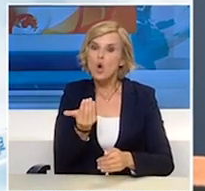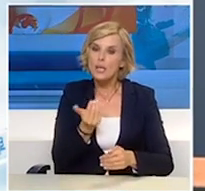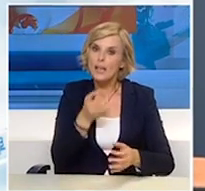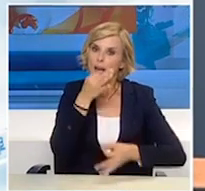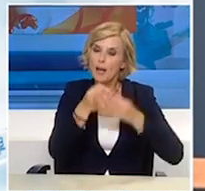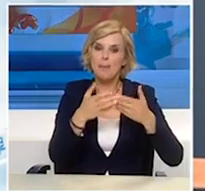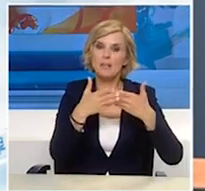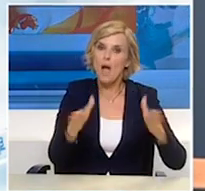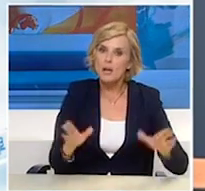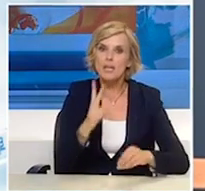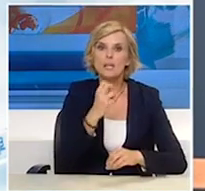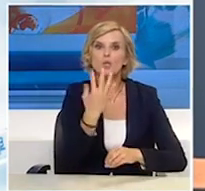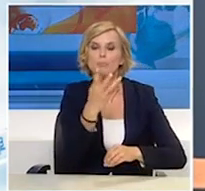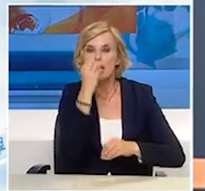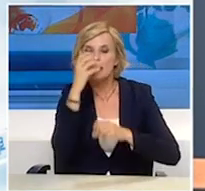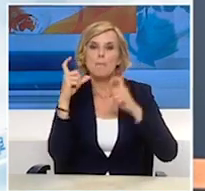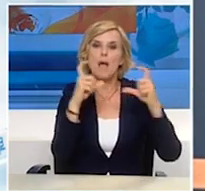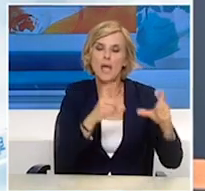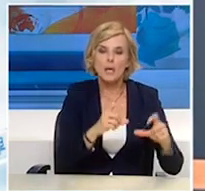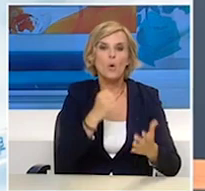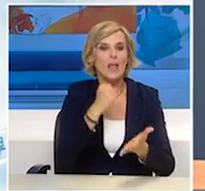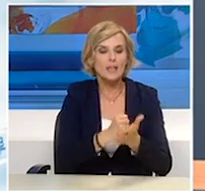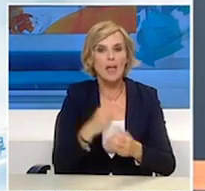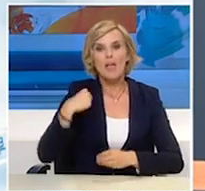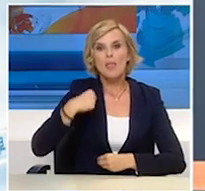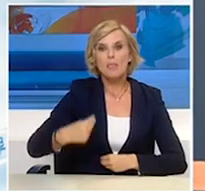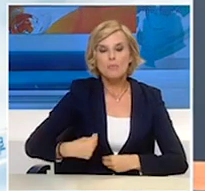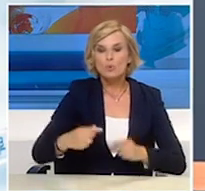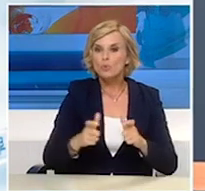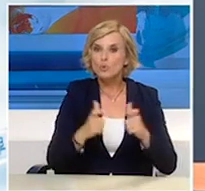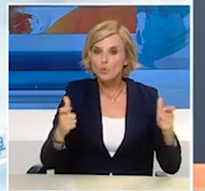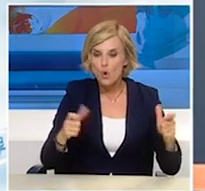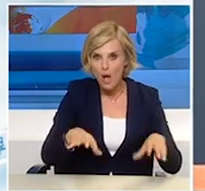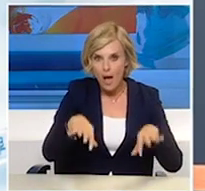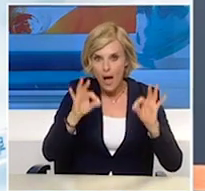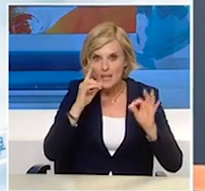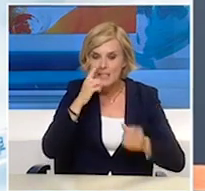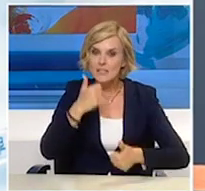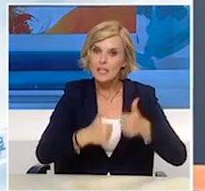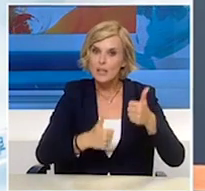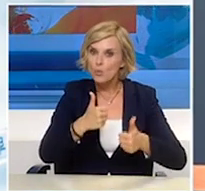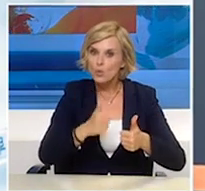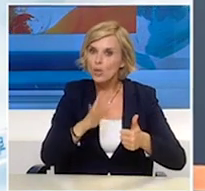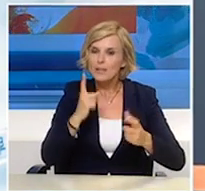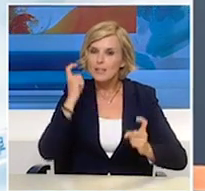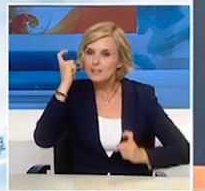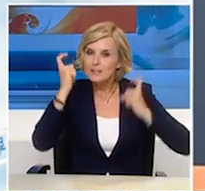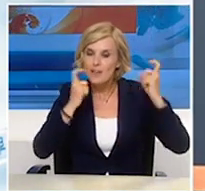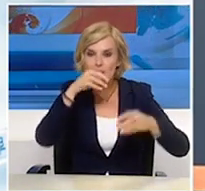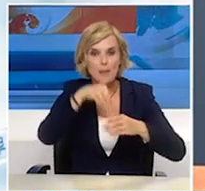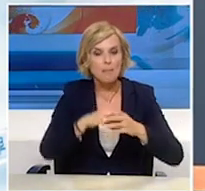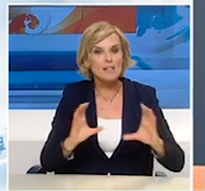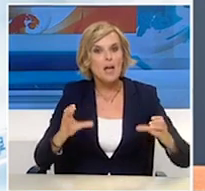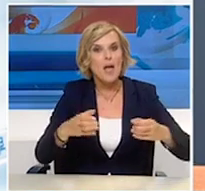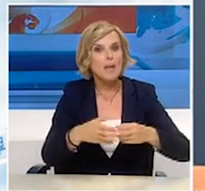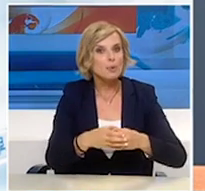χρονοδιάγραμμα. Αναφορικά με την επαναλειτουργία των δημοτικών σχολείων που είχε προσδιοριστεί εάν γίνει τον Ιούνιο, τι συζητάει η Επιτροπή? Με βάση τα στοιχεία που